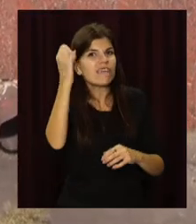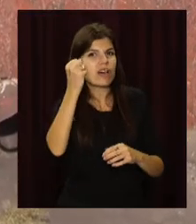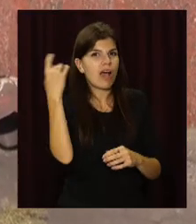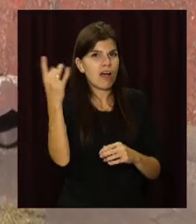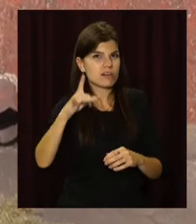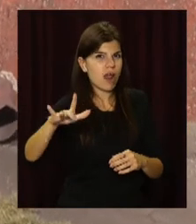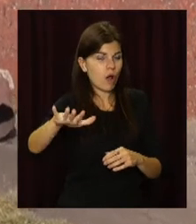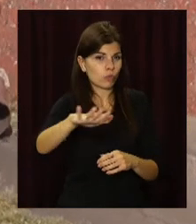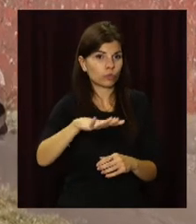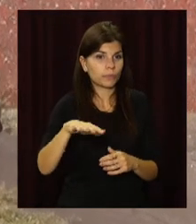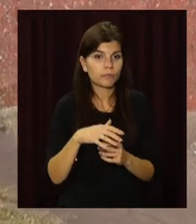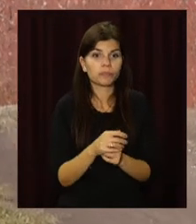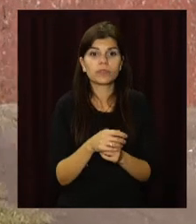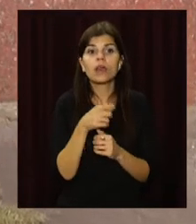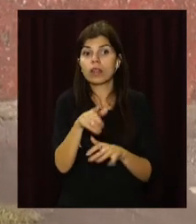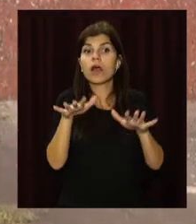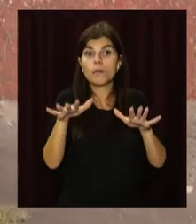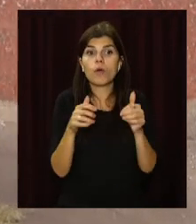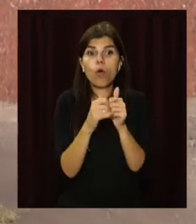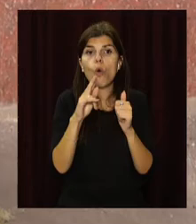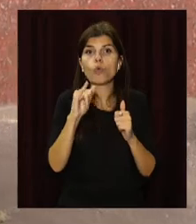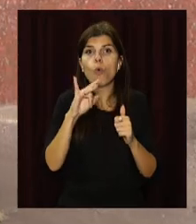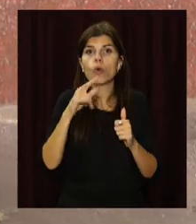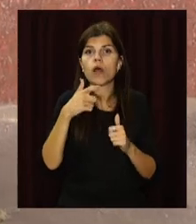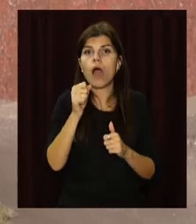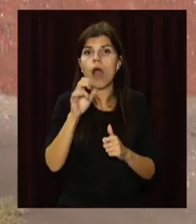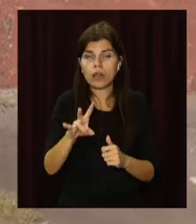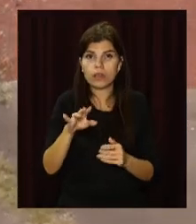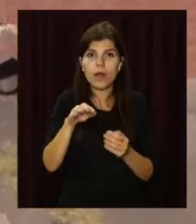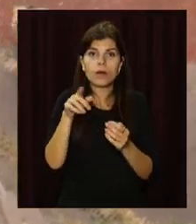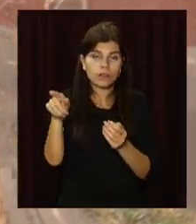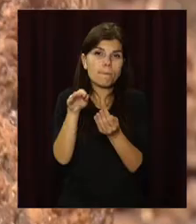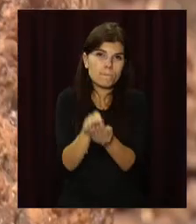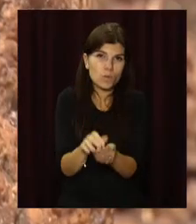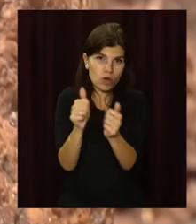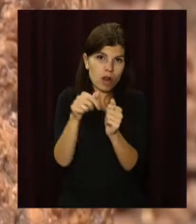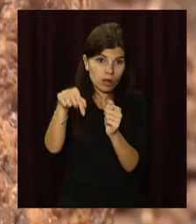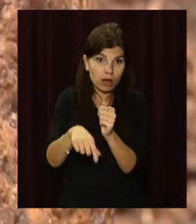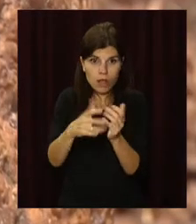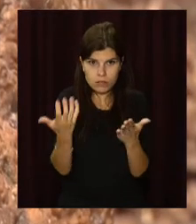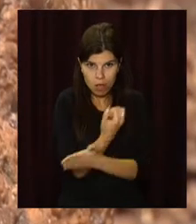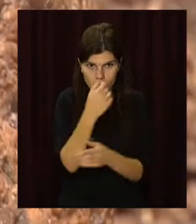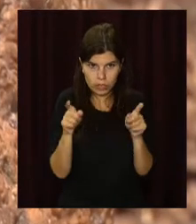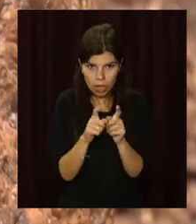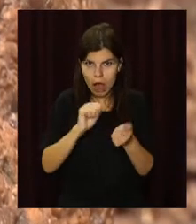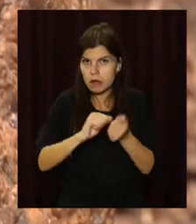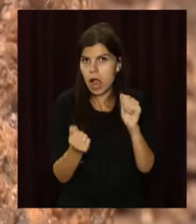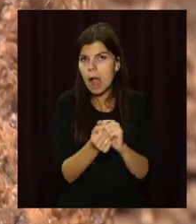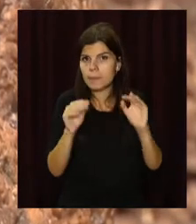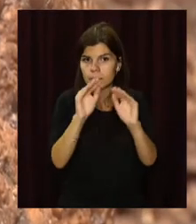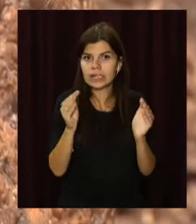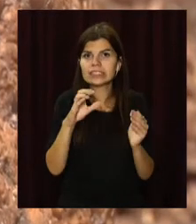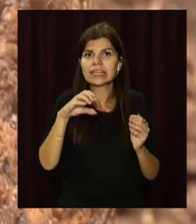Там знаходиться курганний могильник. У лісосмузі було знайдено таку от кам'яну статую, кам'яну